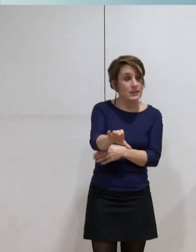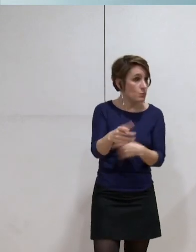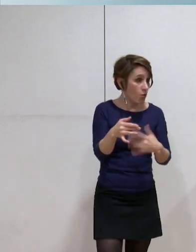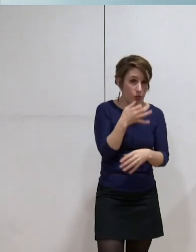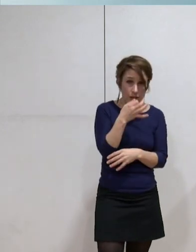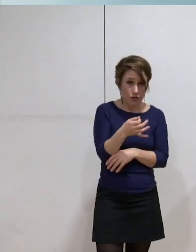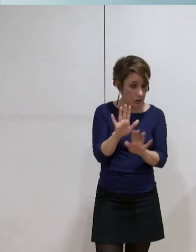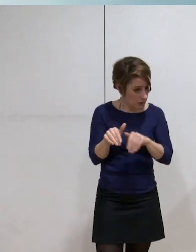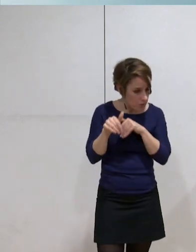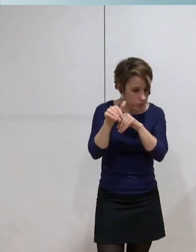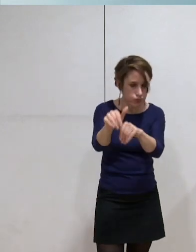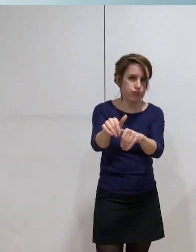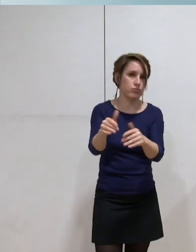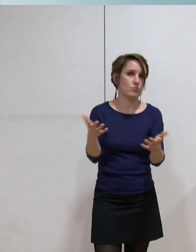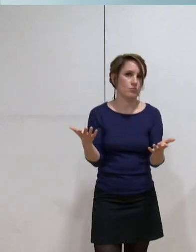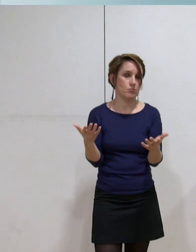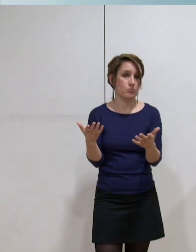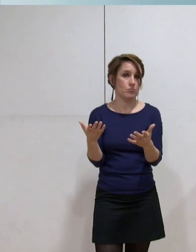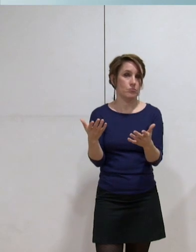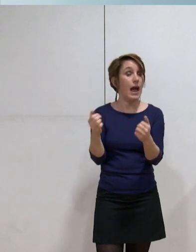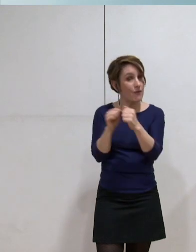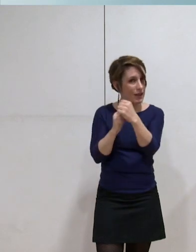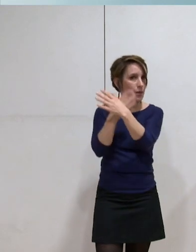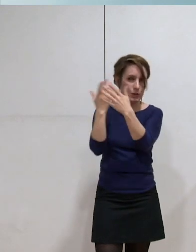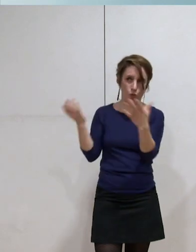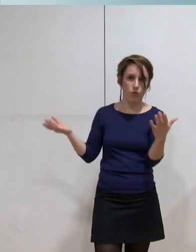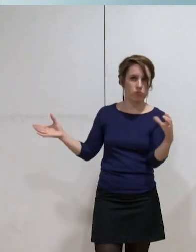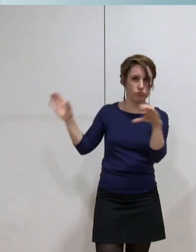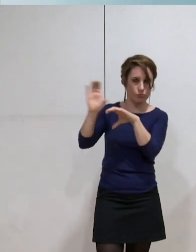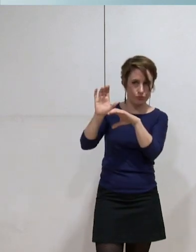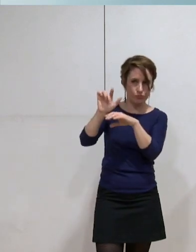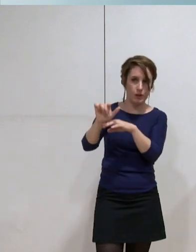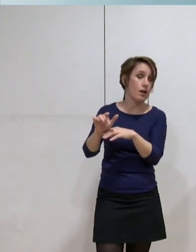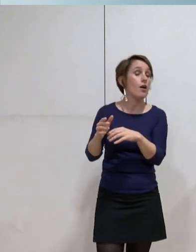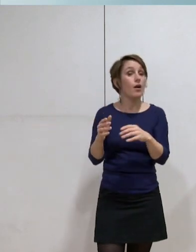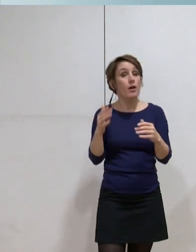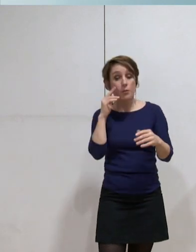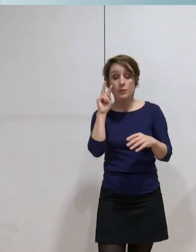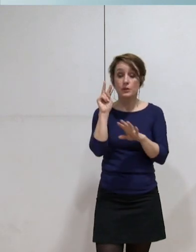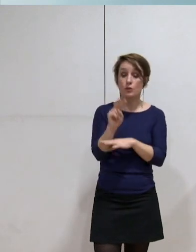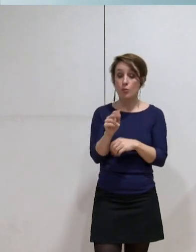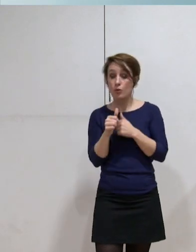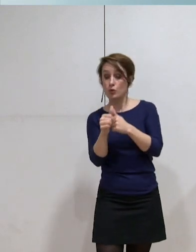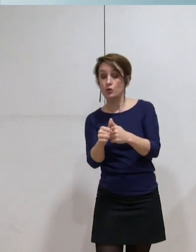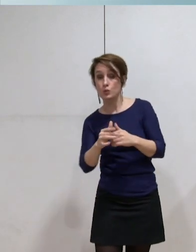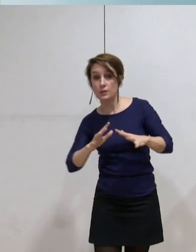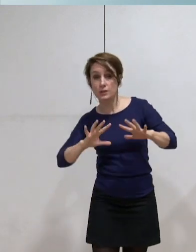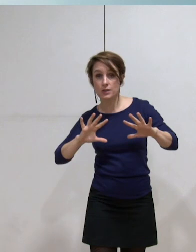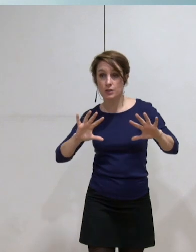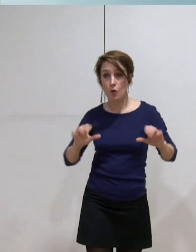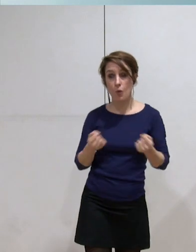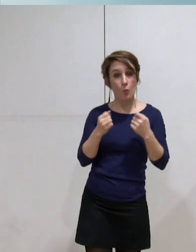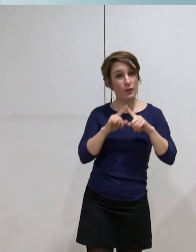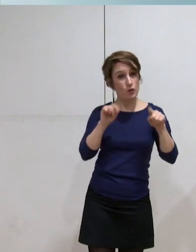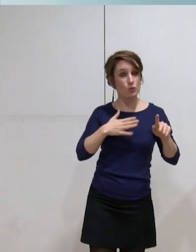maintenus si on intègre ceux de la Métro ils sont même augmentés si on regarde purement le périmètre de du budget de la